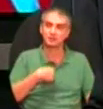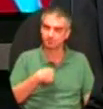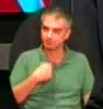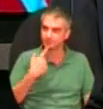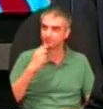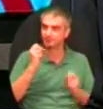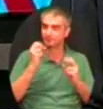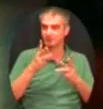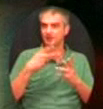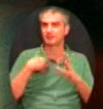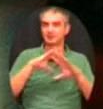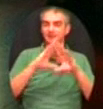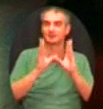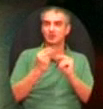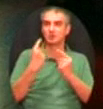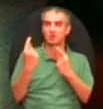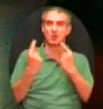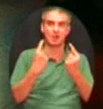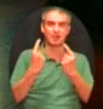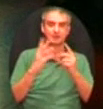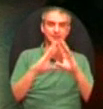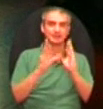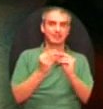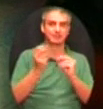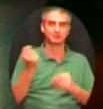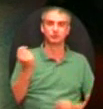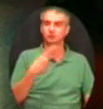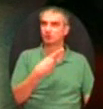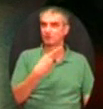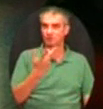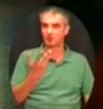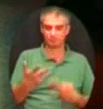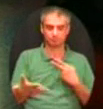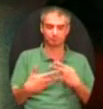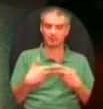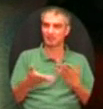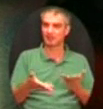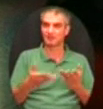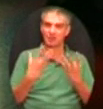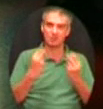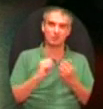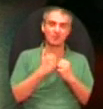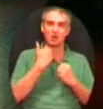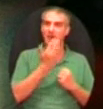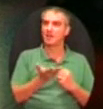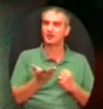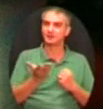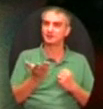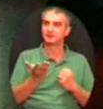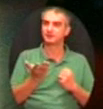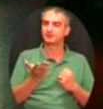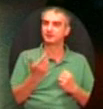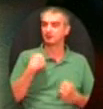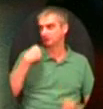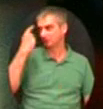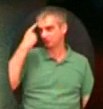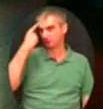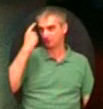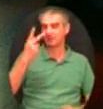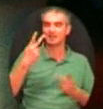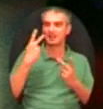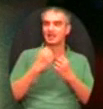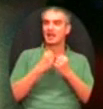אוקיי, הגענו לסיכום. כל אחד מכם שיסכם את השבוע שמתרגש עלינו לטובה או לרעה. אני חושב